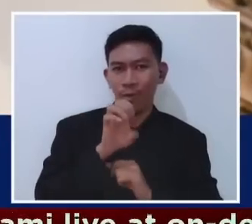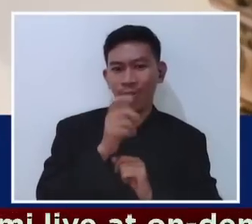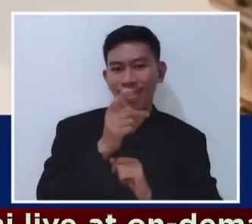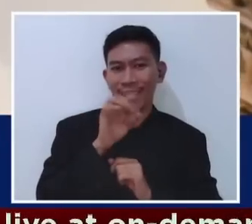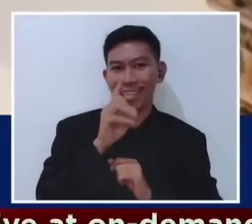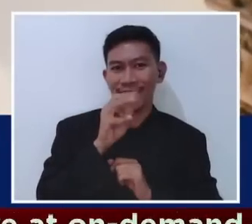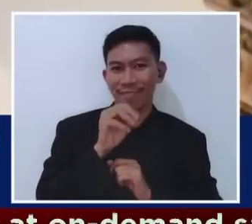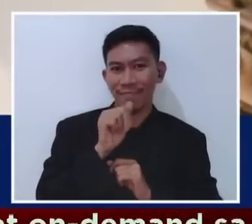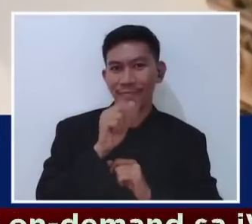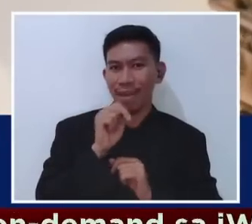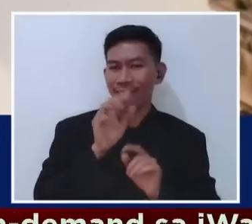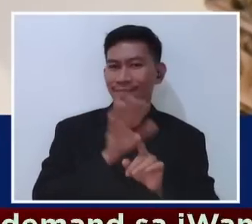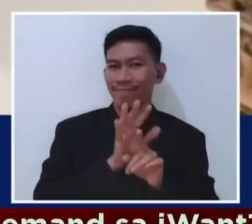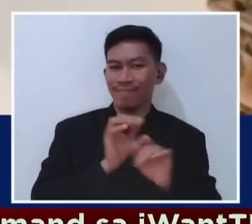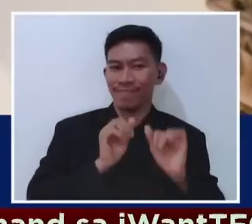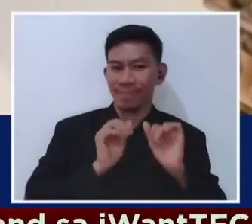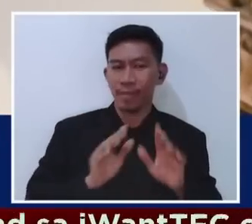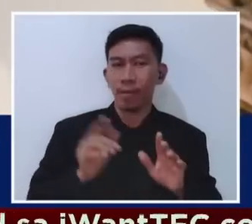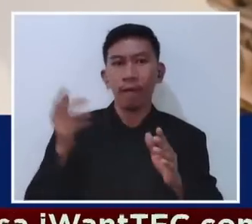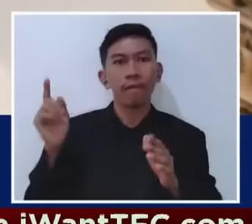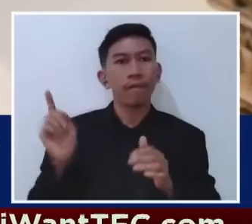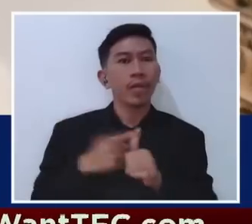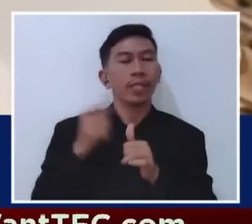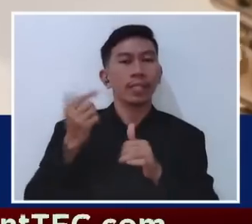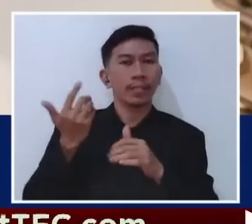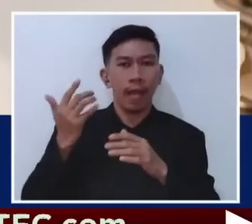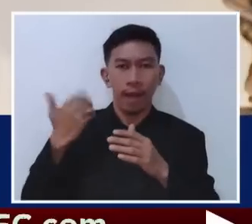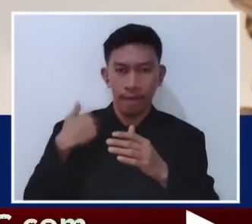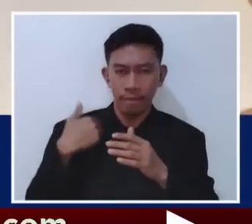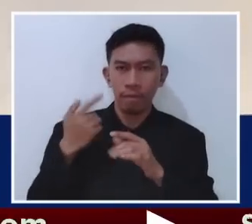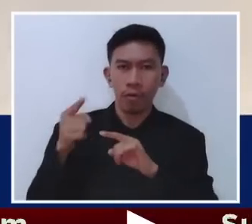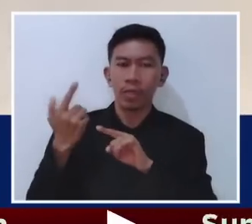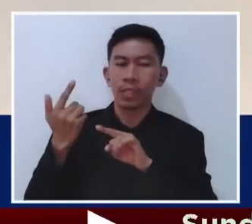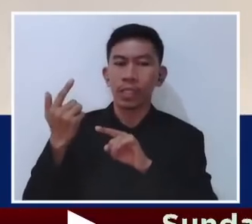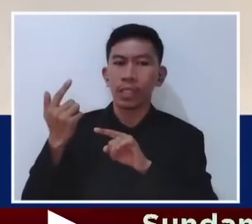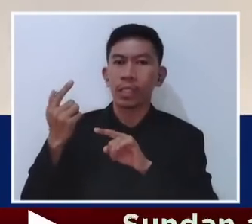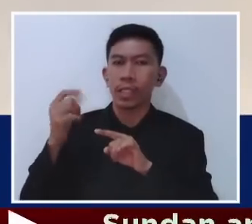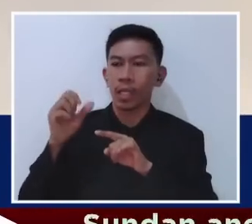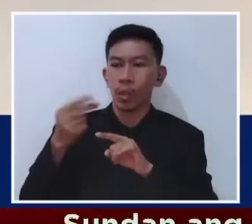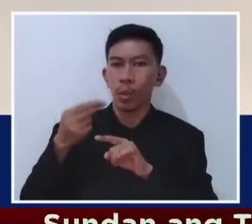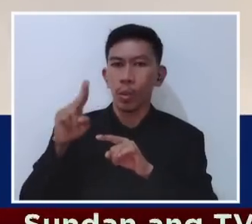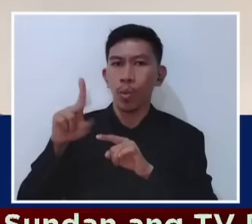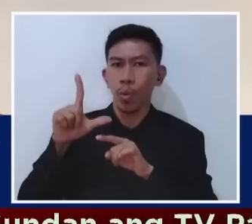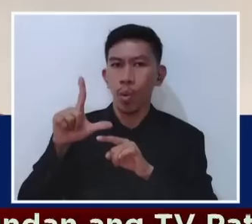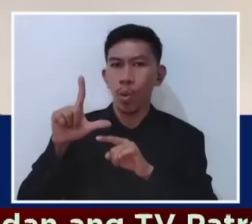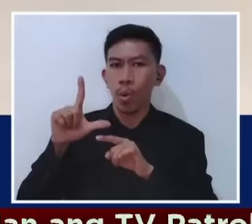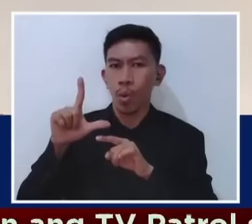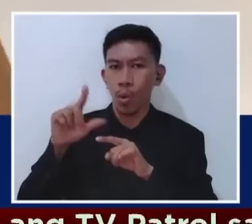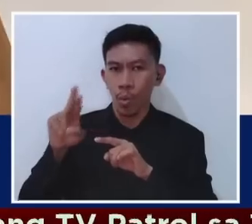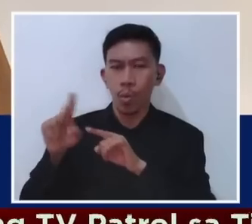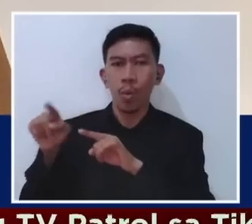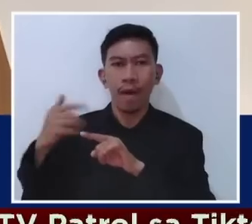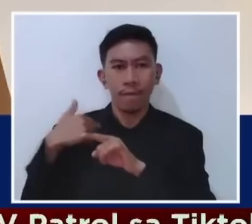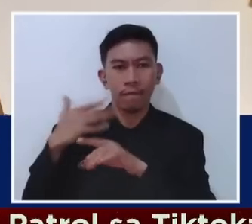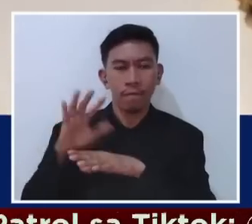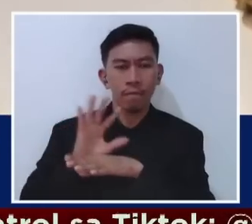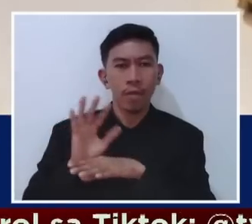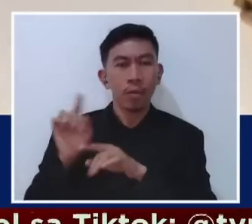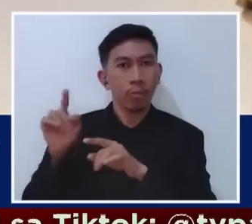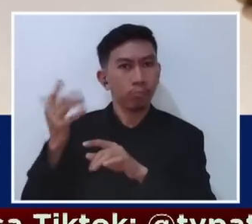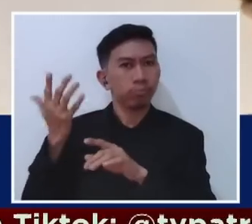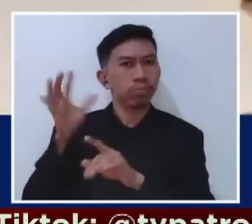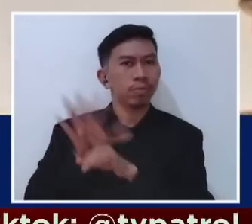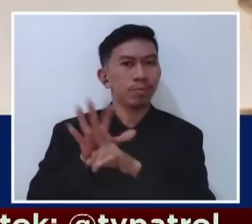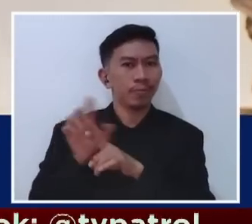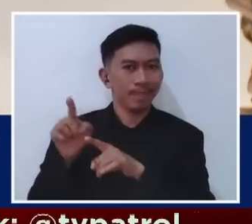Hulu ang 9 Perfect Strangers noong September 2021 at naging most watched original series sa streaming platform.